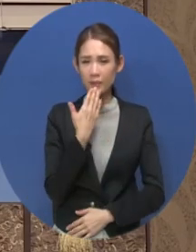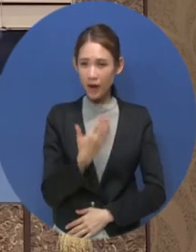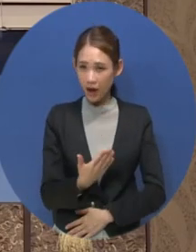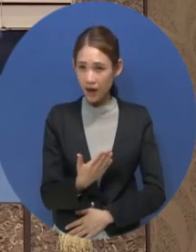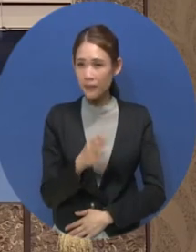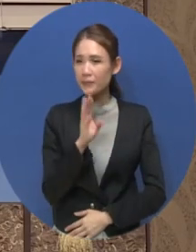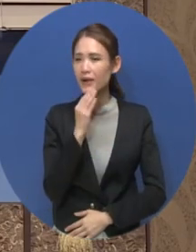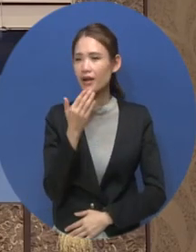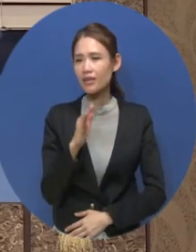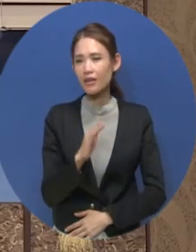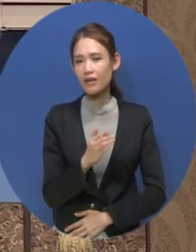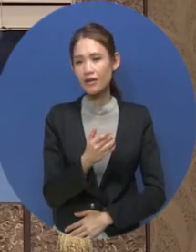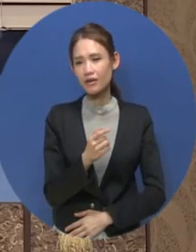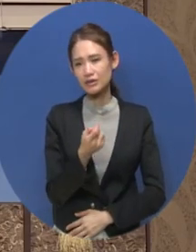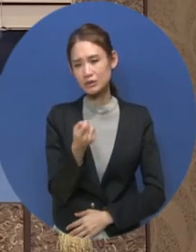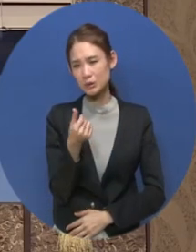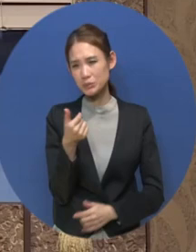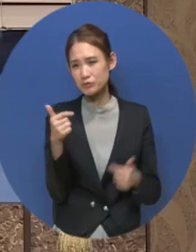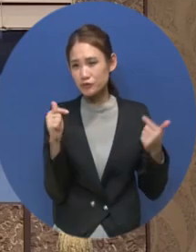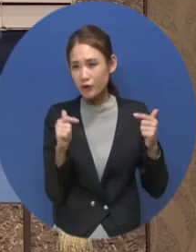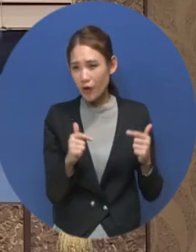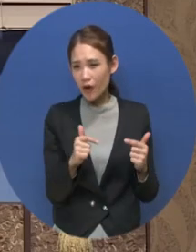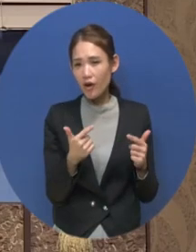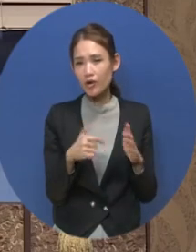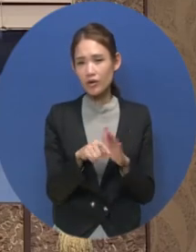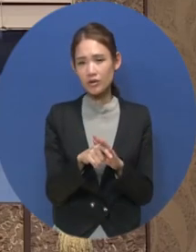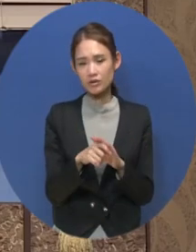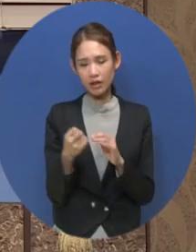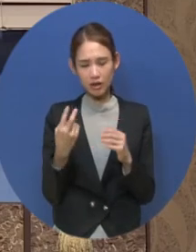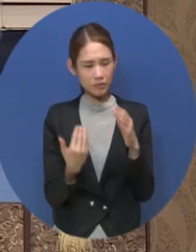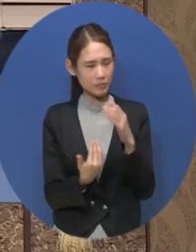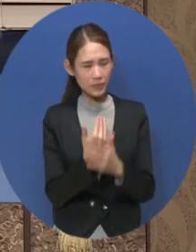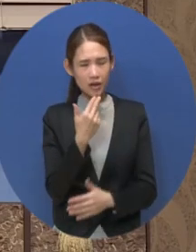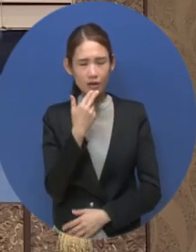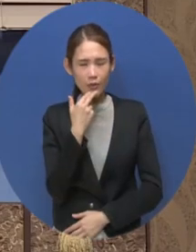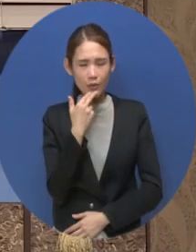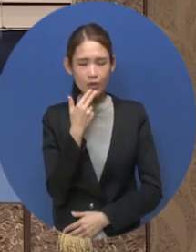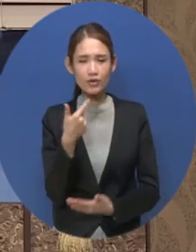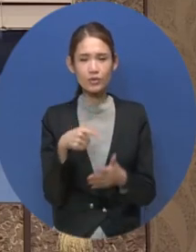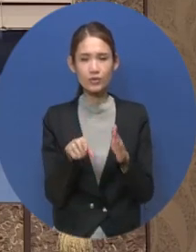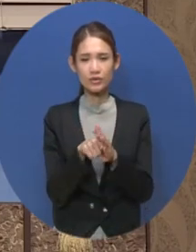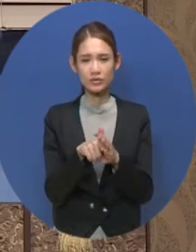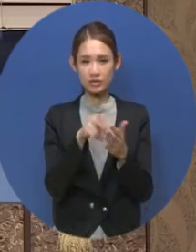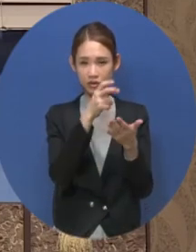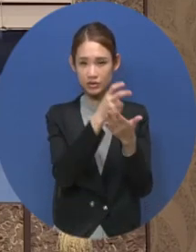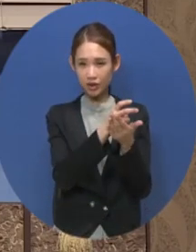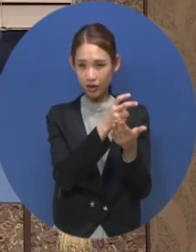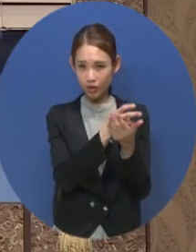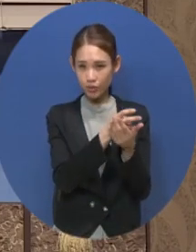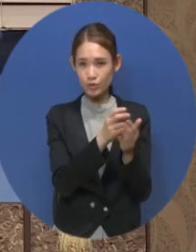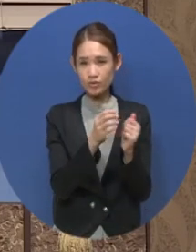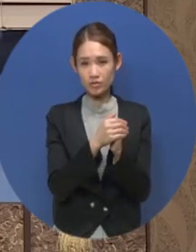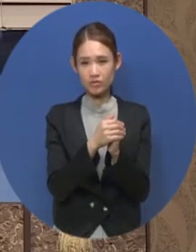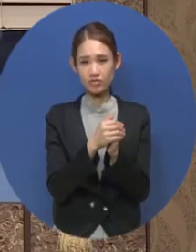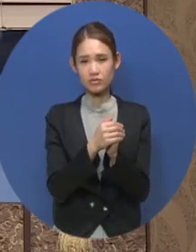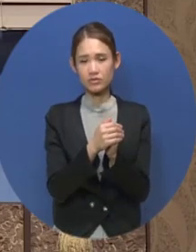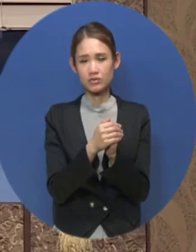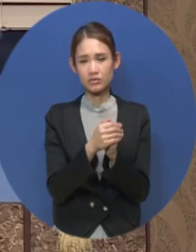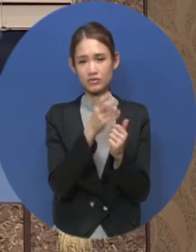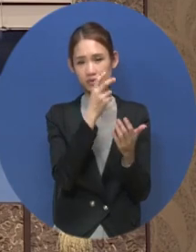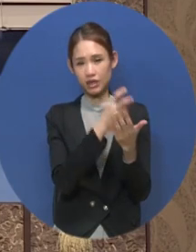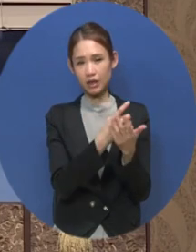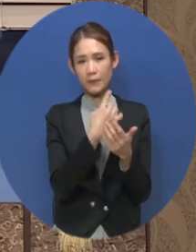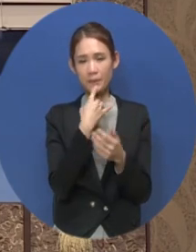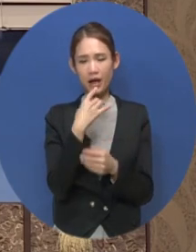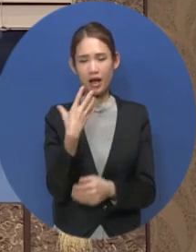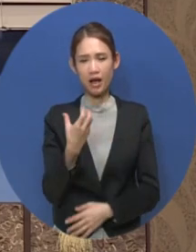네. 최소한의 줄이기 위해서 또는 그런 일이 다시는 발생하지 않도록 네. 어떤 제도적인 것과 그런 그렇죠. 어떤 또 제도만 해갖고